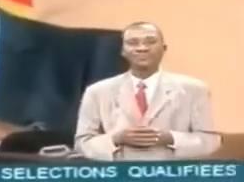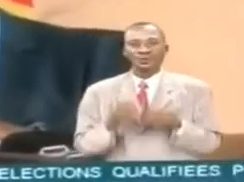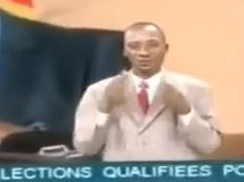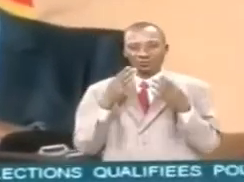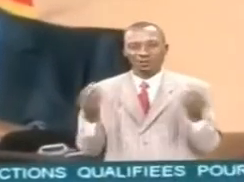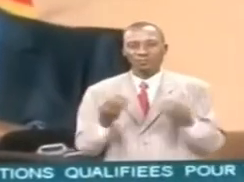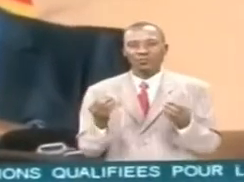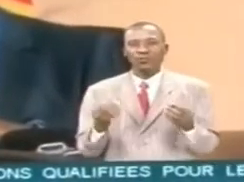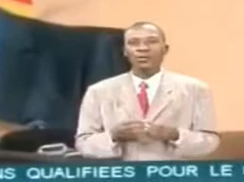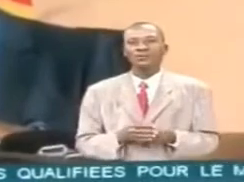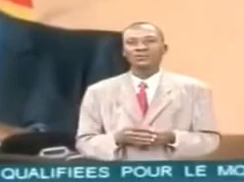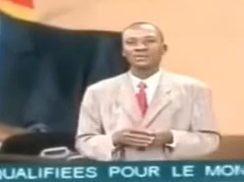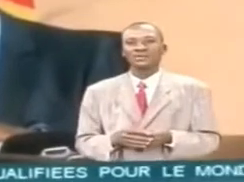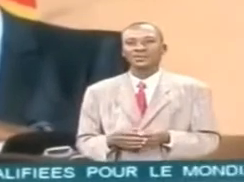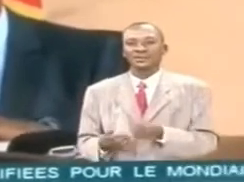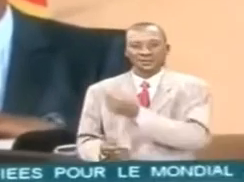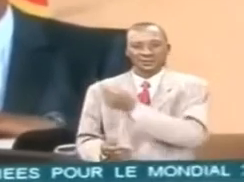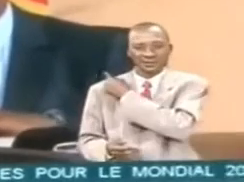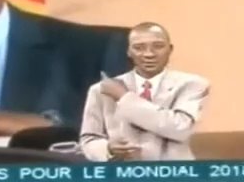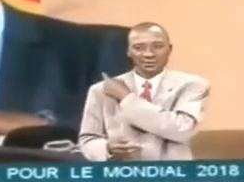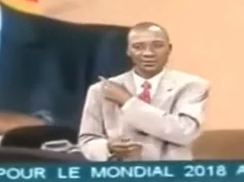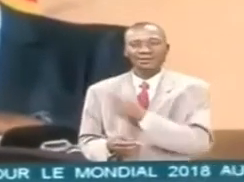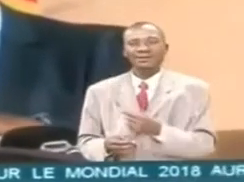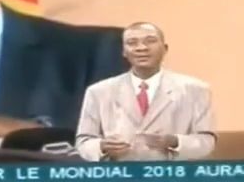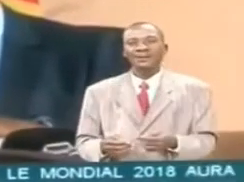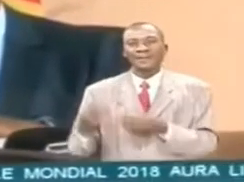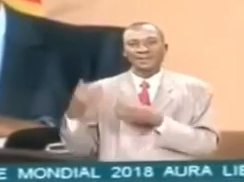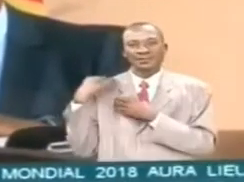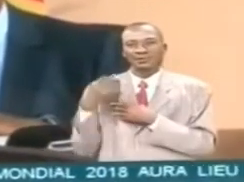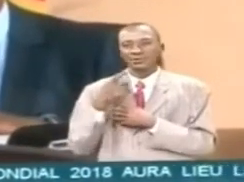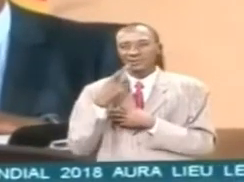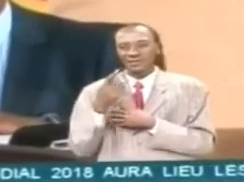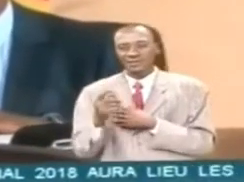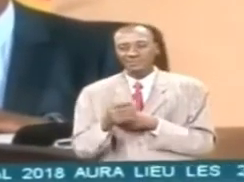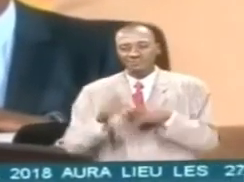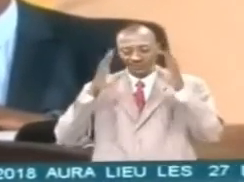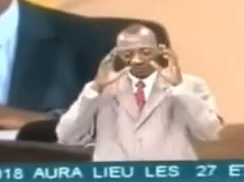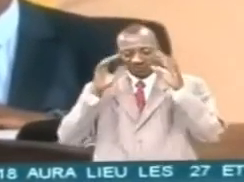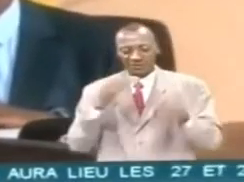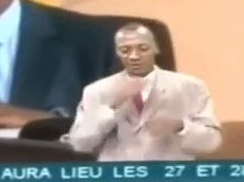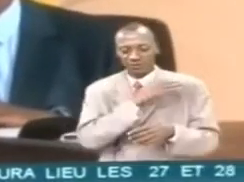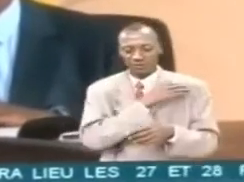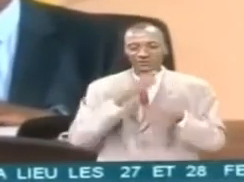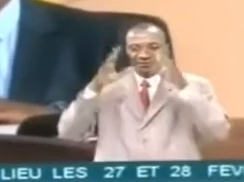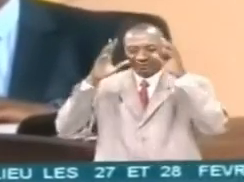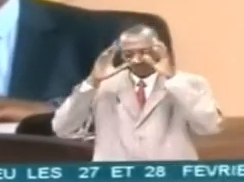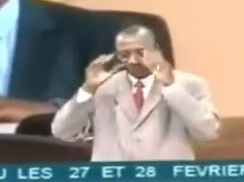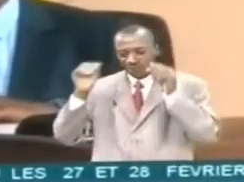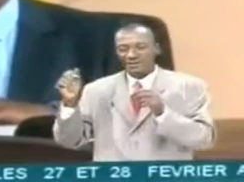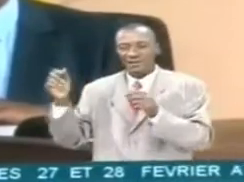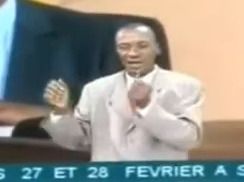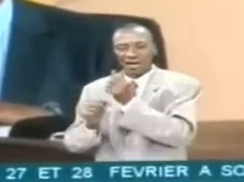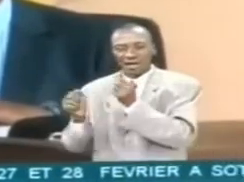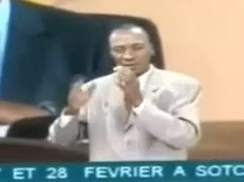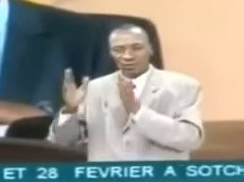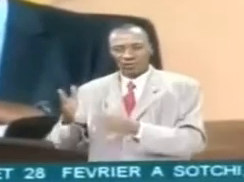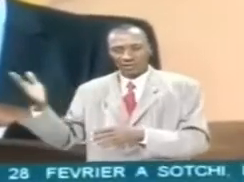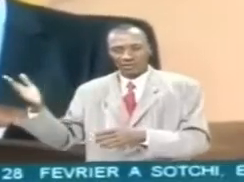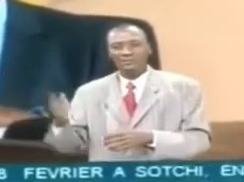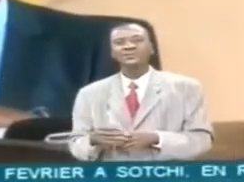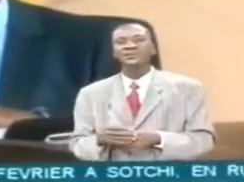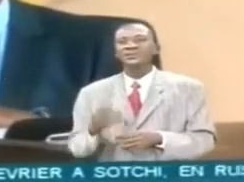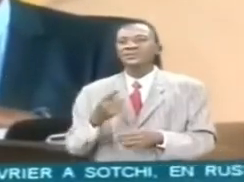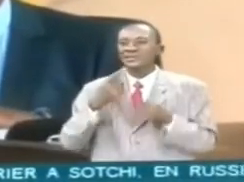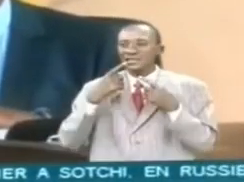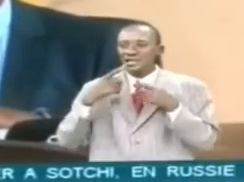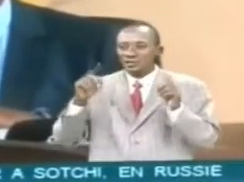débooster l'économie de nos provinces par les échanges avec les pays voisins dans le cadre de la